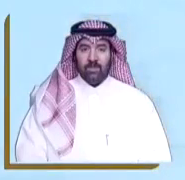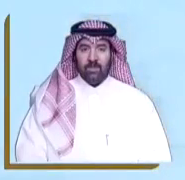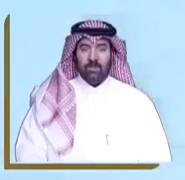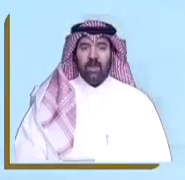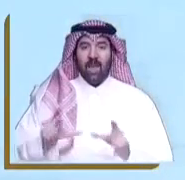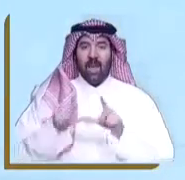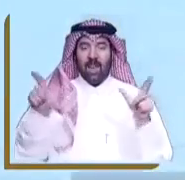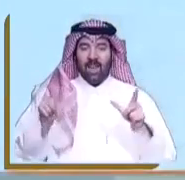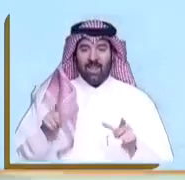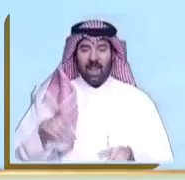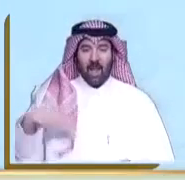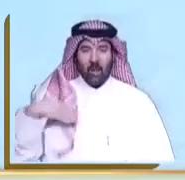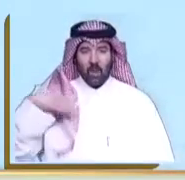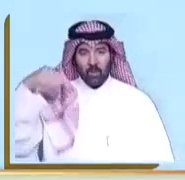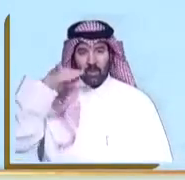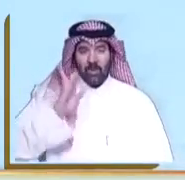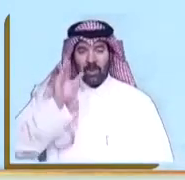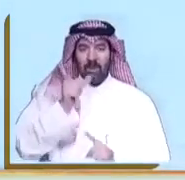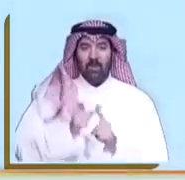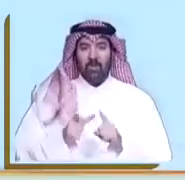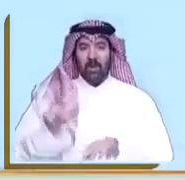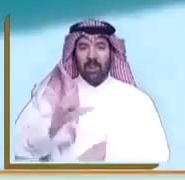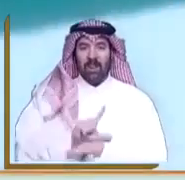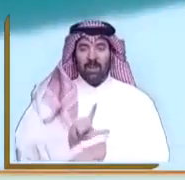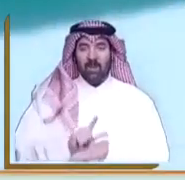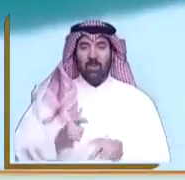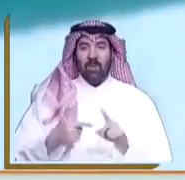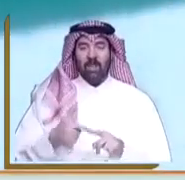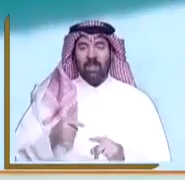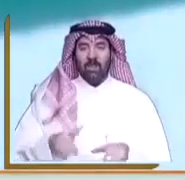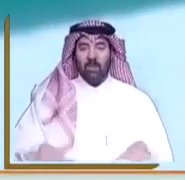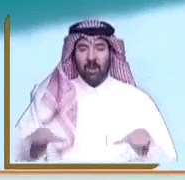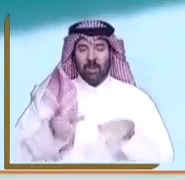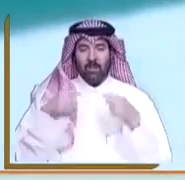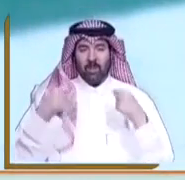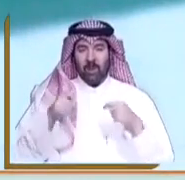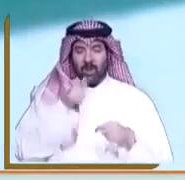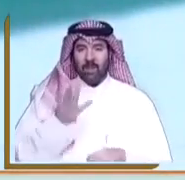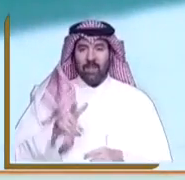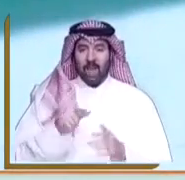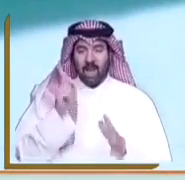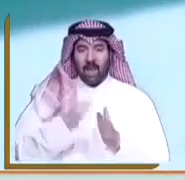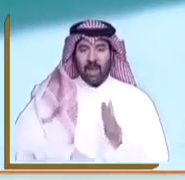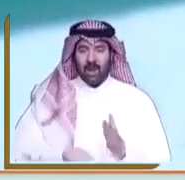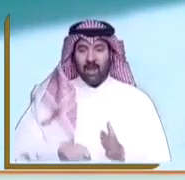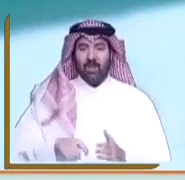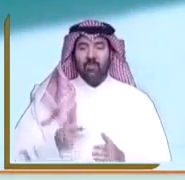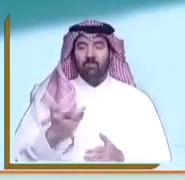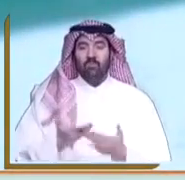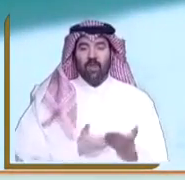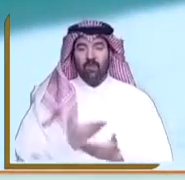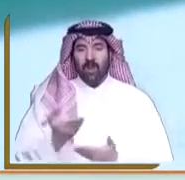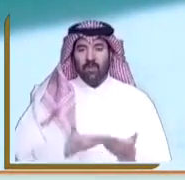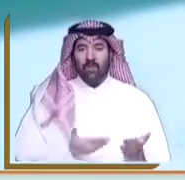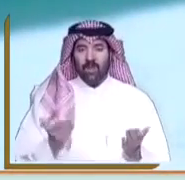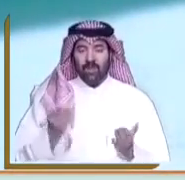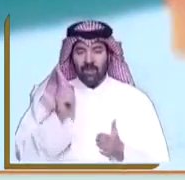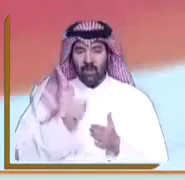وأعلن ولي العهد الأمير محمد بن سلمان خلال كلمته على هامش قمة مجموعة العشرين في نيودلهي أعلن توقيع مذكرة